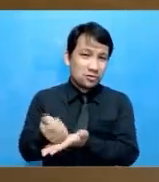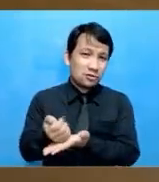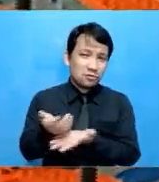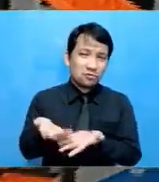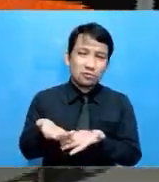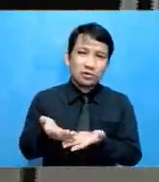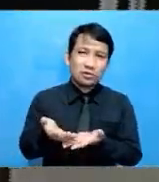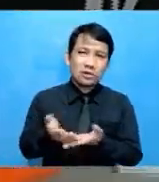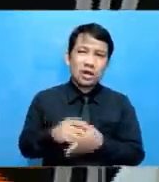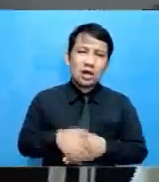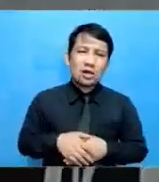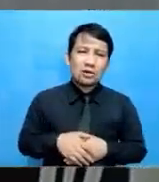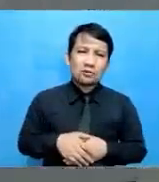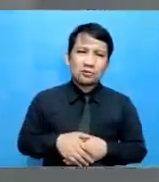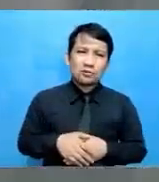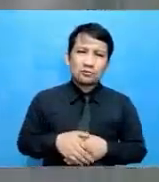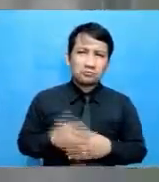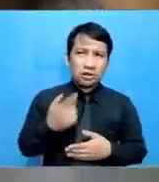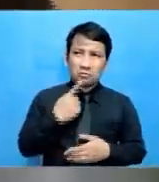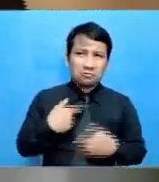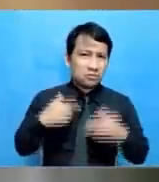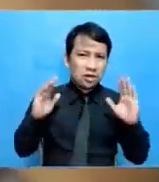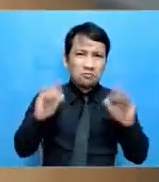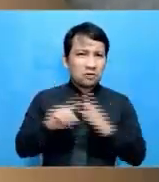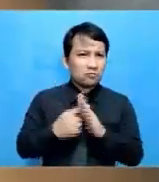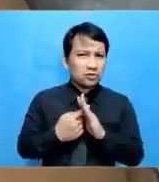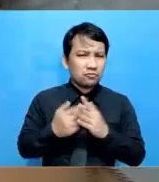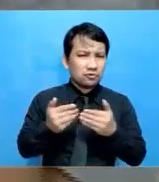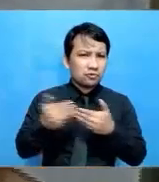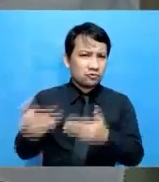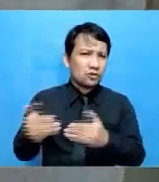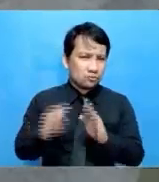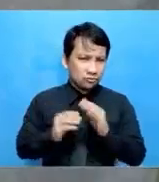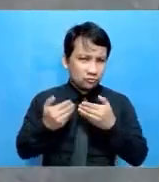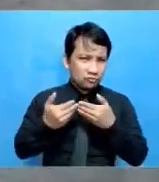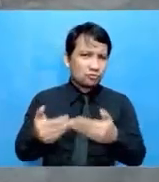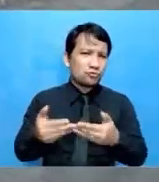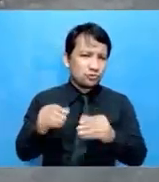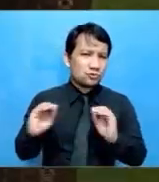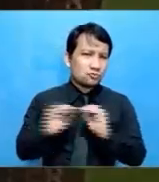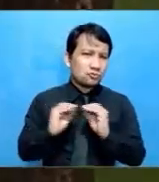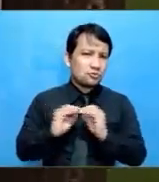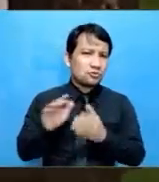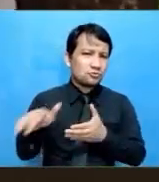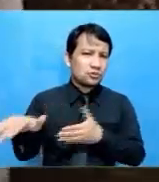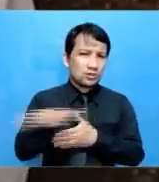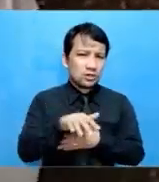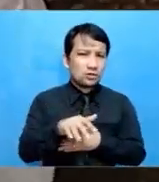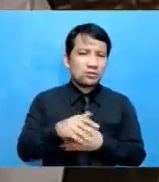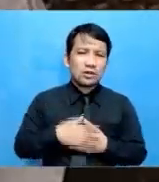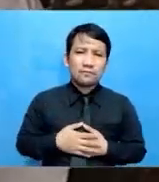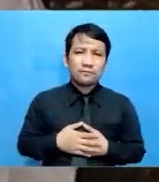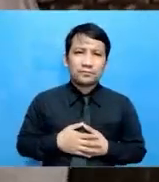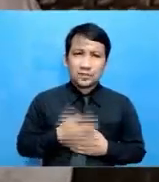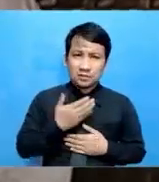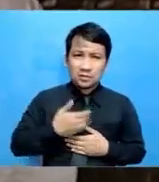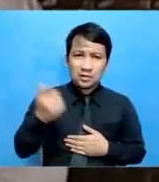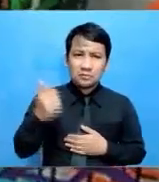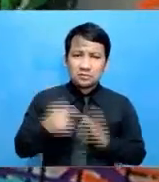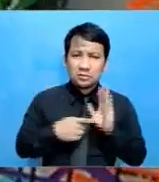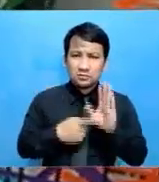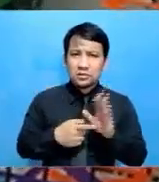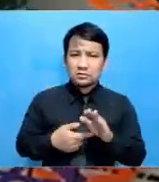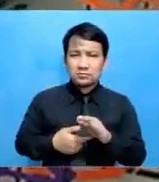also. But we hope to inspire others to keep going and do what you love. It feels really good to be competing for the